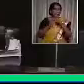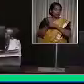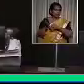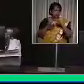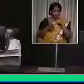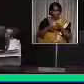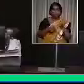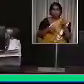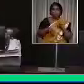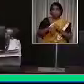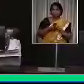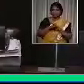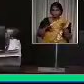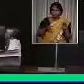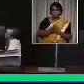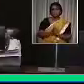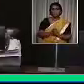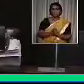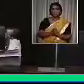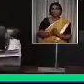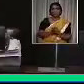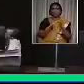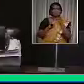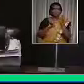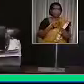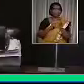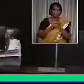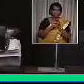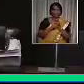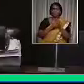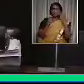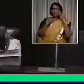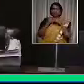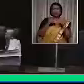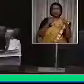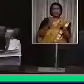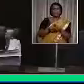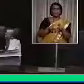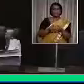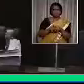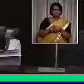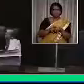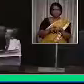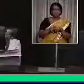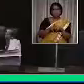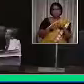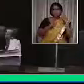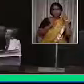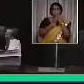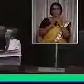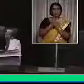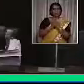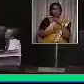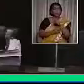முடிந்து விட்டது. புல்தளம் மாவட்டத்தில் உள்ள மீனவர்கள் தங்களுக்கான எண்ணெய் இல்லாமல் மிகவும் கஷ்டப்படுகிறார்கள். அவர்களுக்கான விசேட